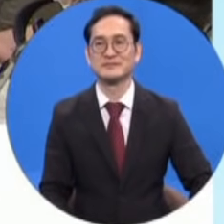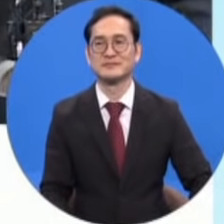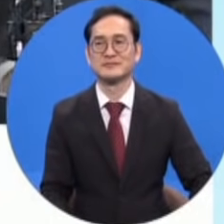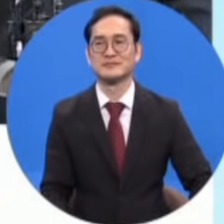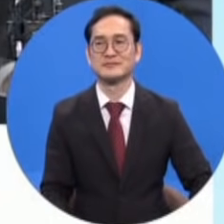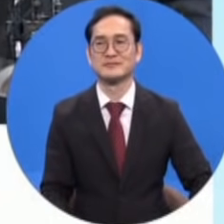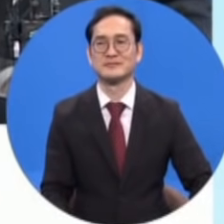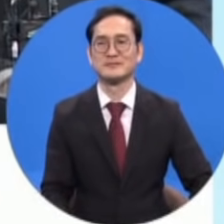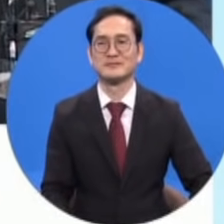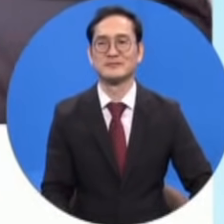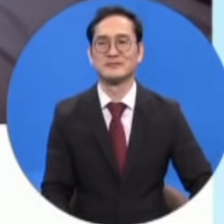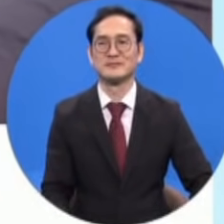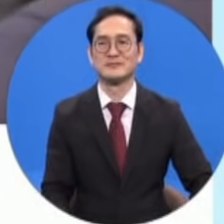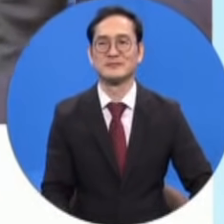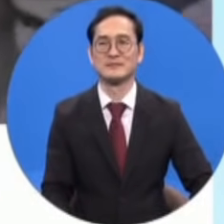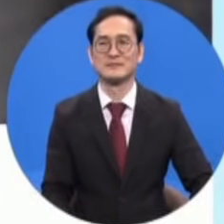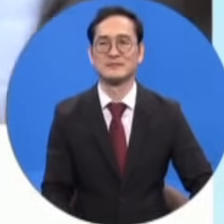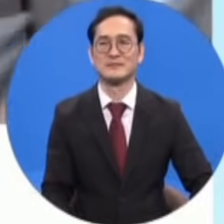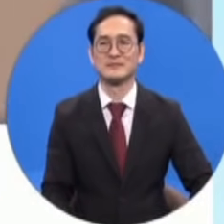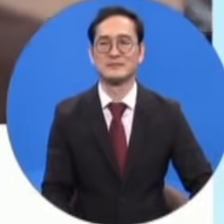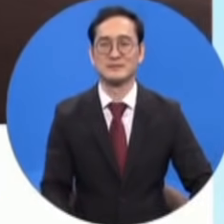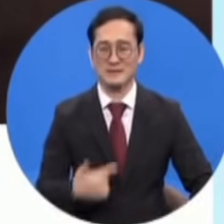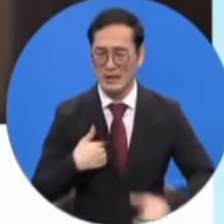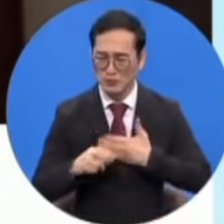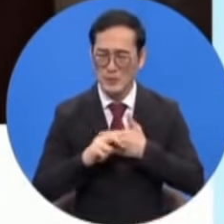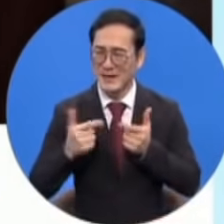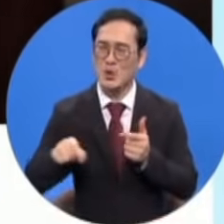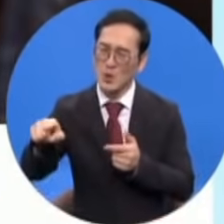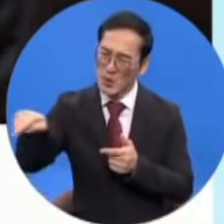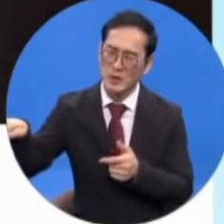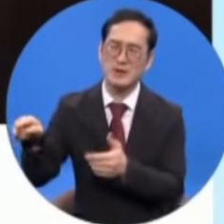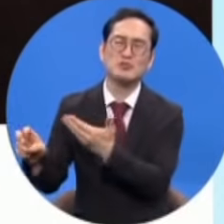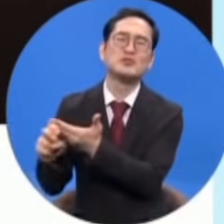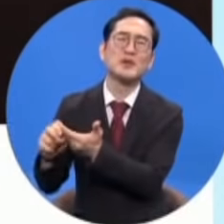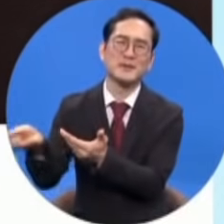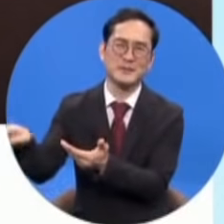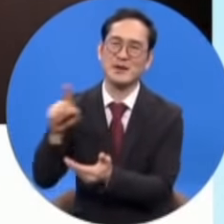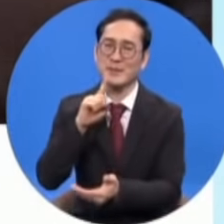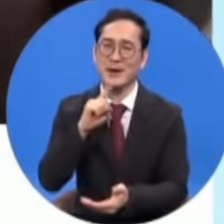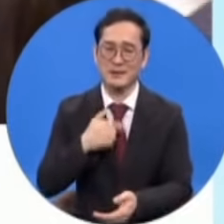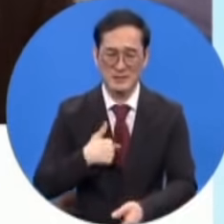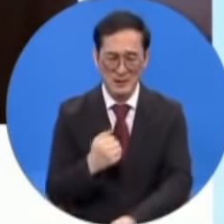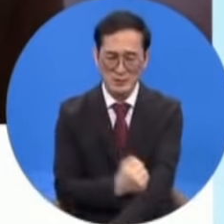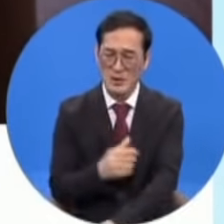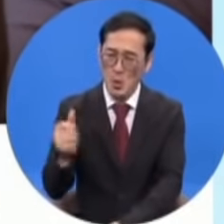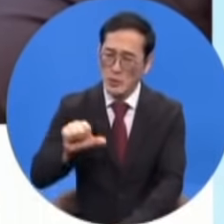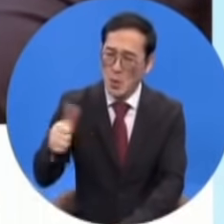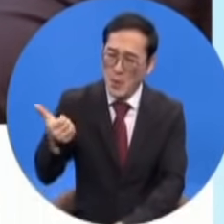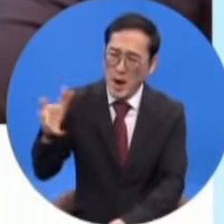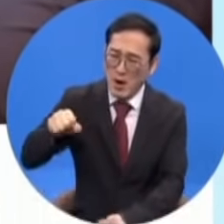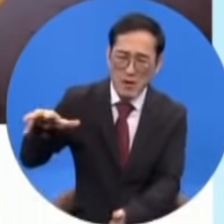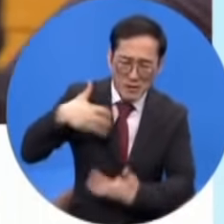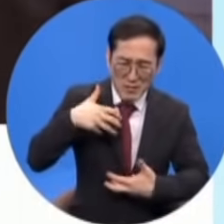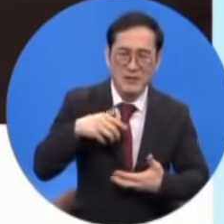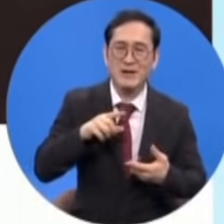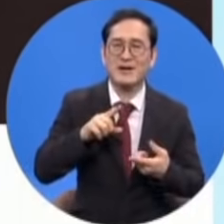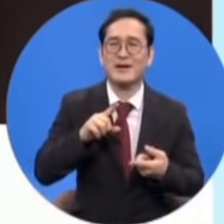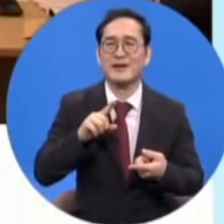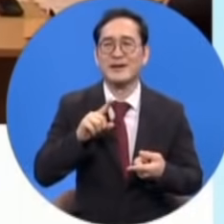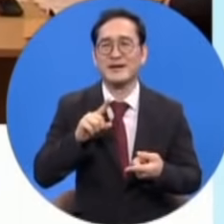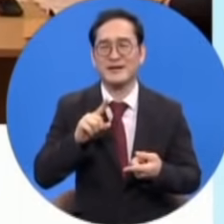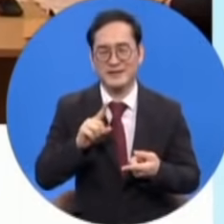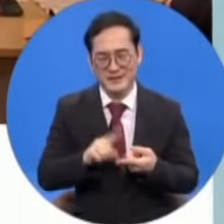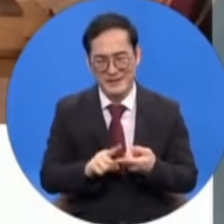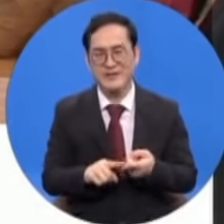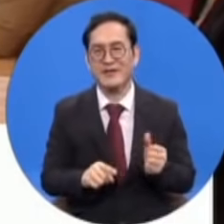아니고 네 이건 국내 임원들이 나오고 있으니까 거기서 반격을 한거라고 보이는것이 게 취 저긴데 국민의 입니다 이렇게 연계될 수 있는 문제는 아니라고 봅니다 제가 질문을 드리기